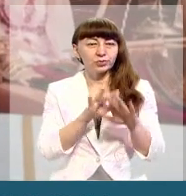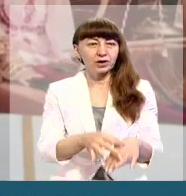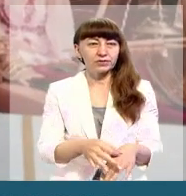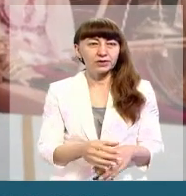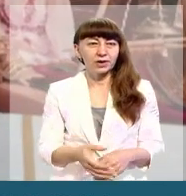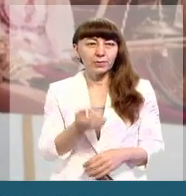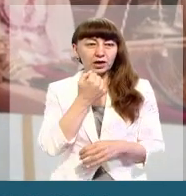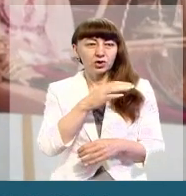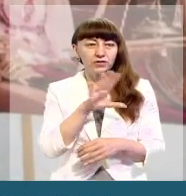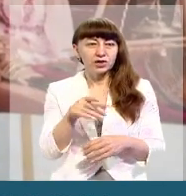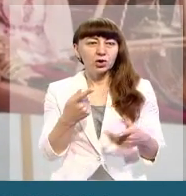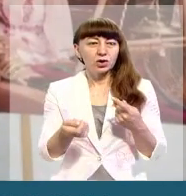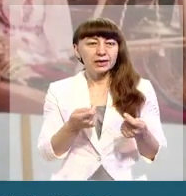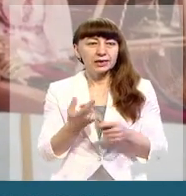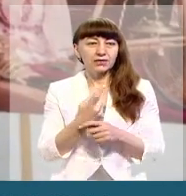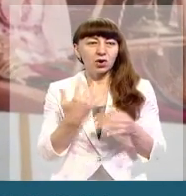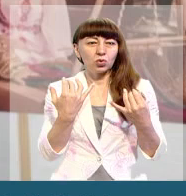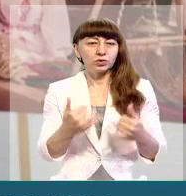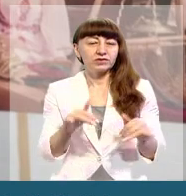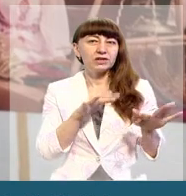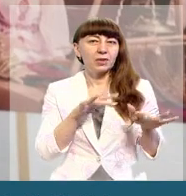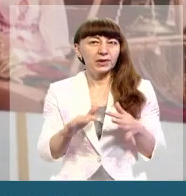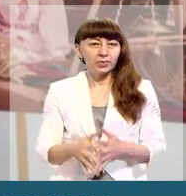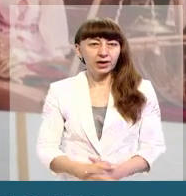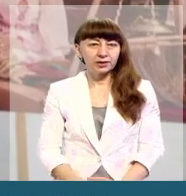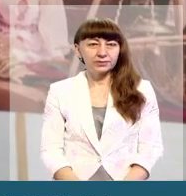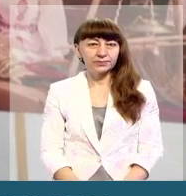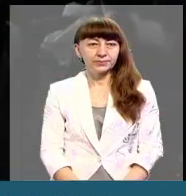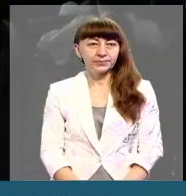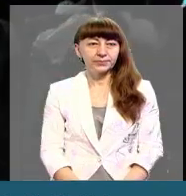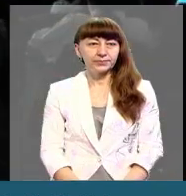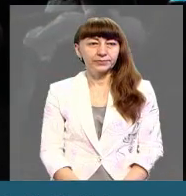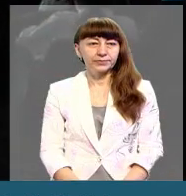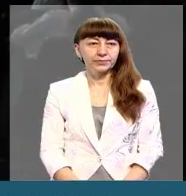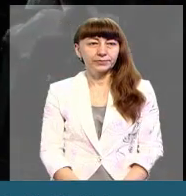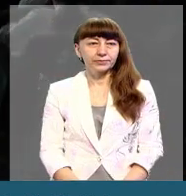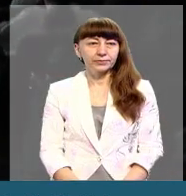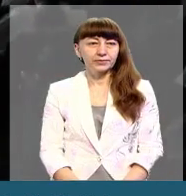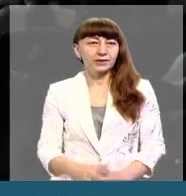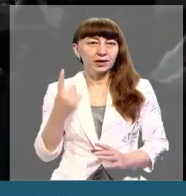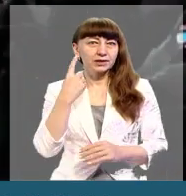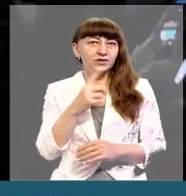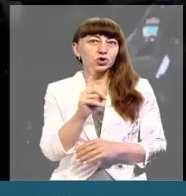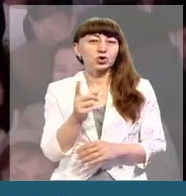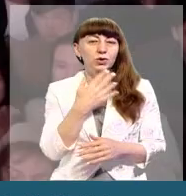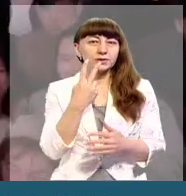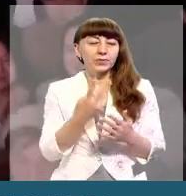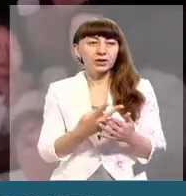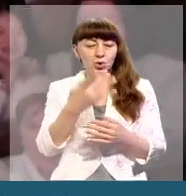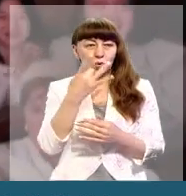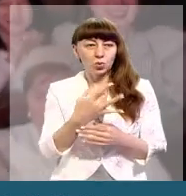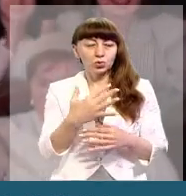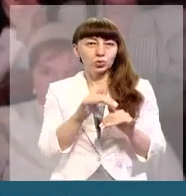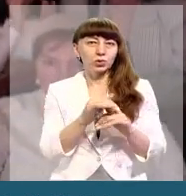ойлаймын. Сондықтан осы керемет шараның ұйымдастырушыларына алғыс айтамын. Мәдени айырмашылықтарымызға қарамастан